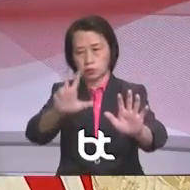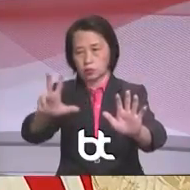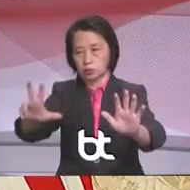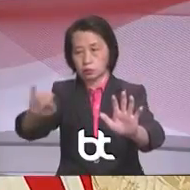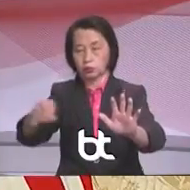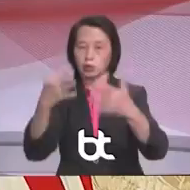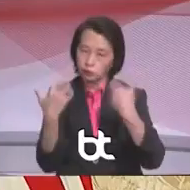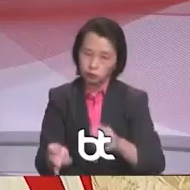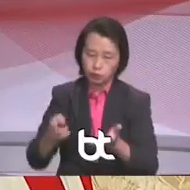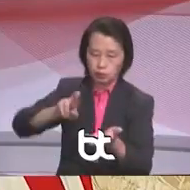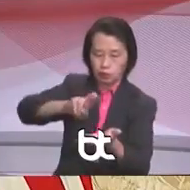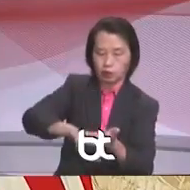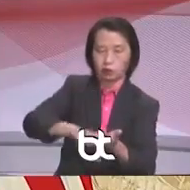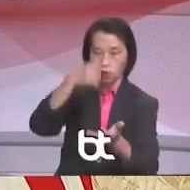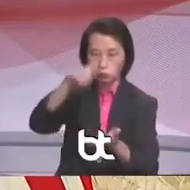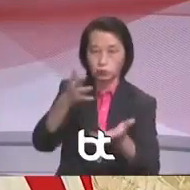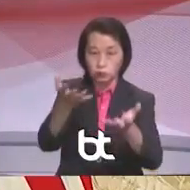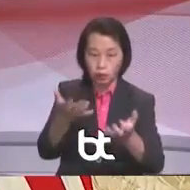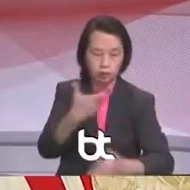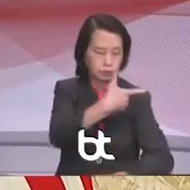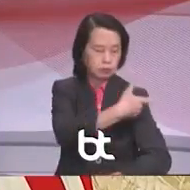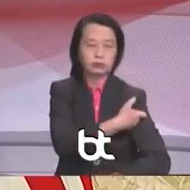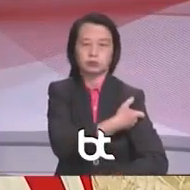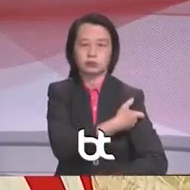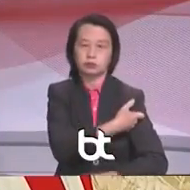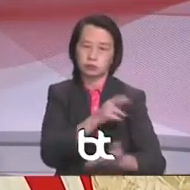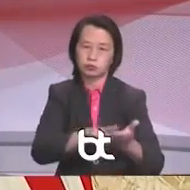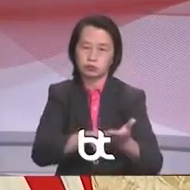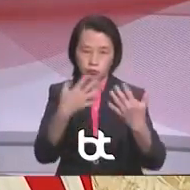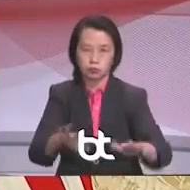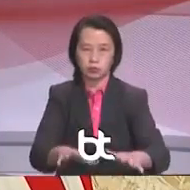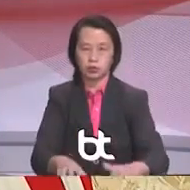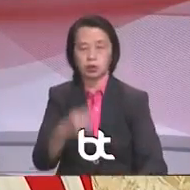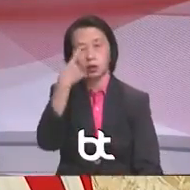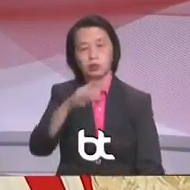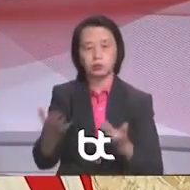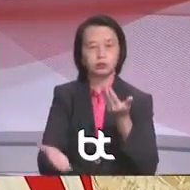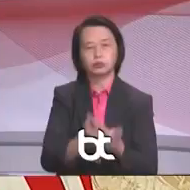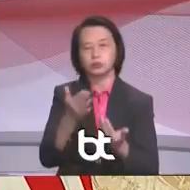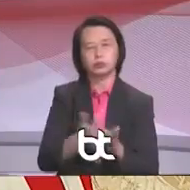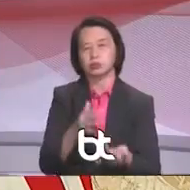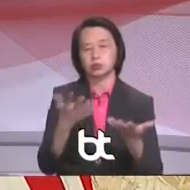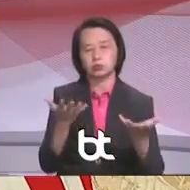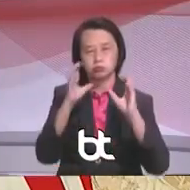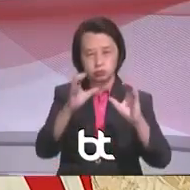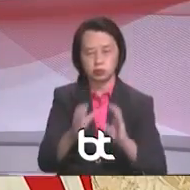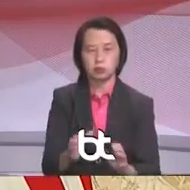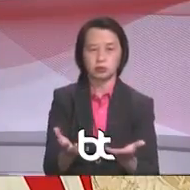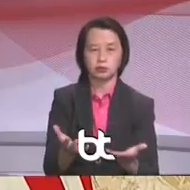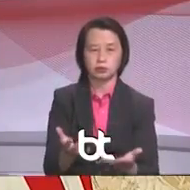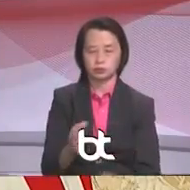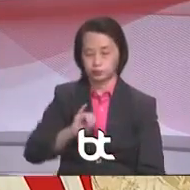sudah mendaftar bagi program imunisasi COVID-19. Bagi memudahkan cara,